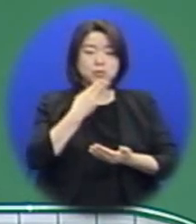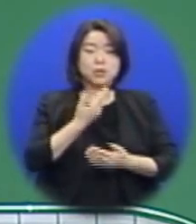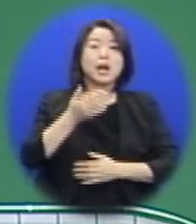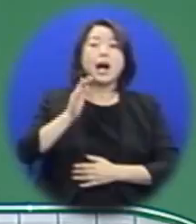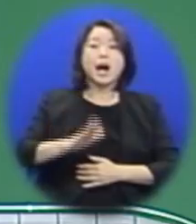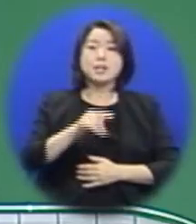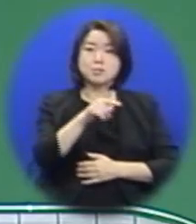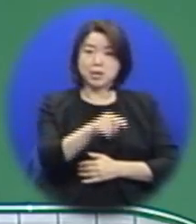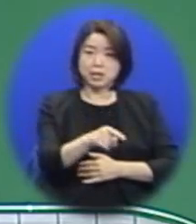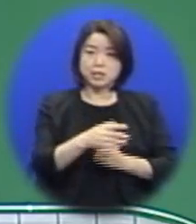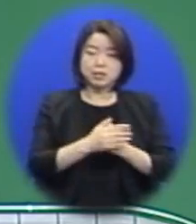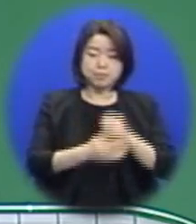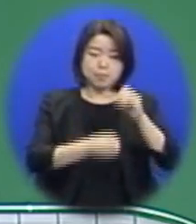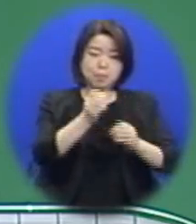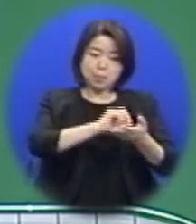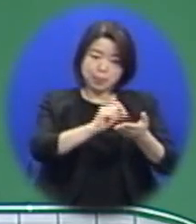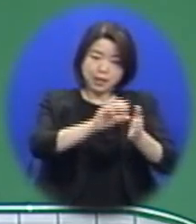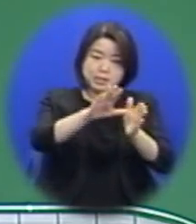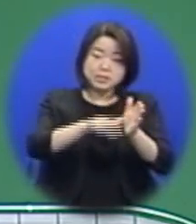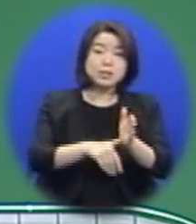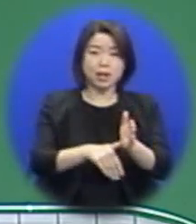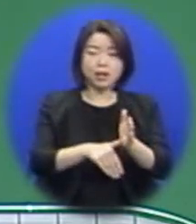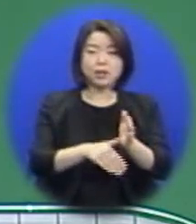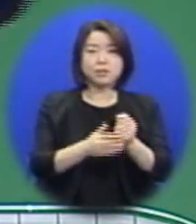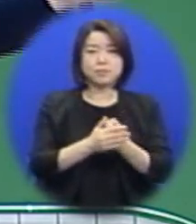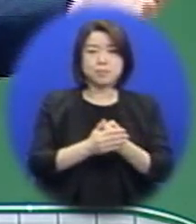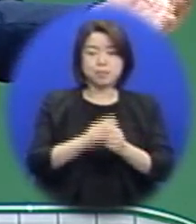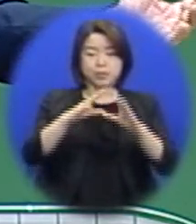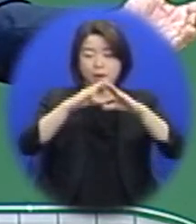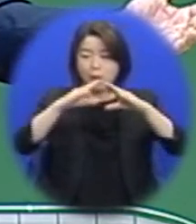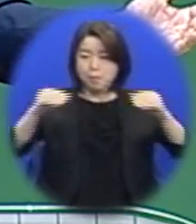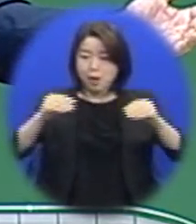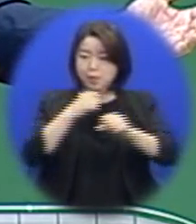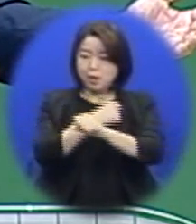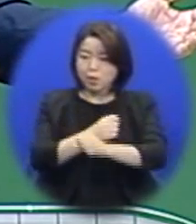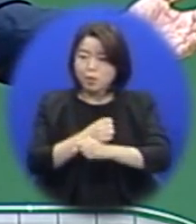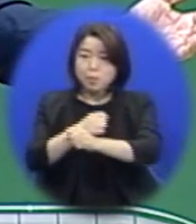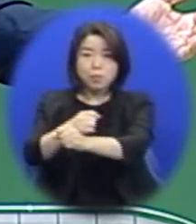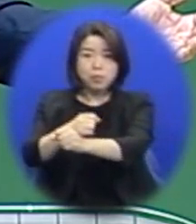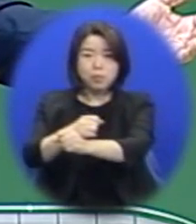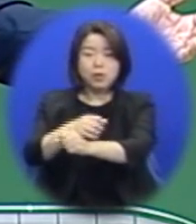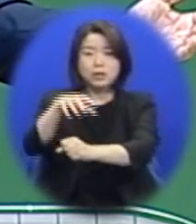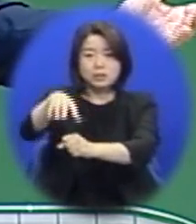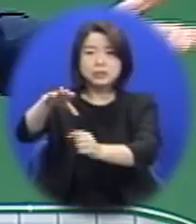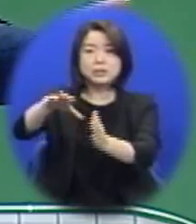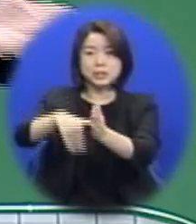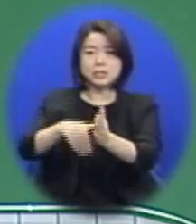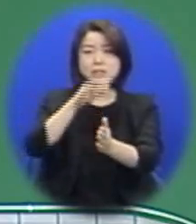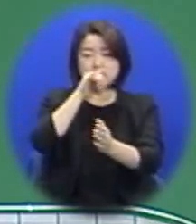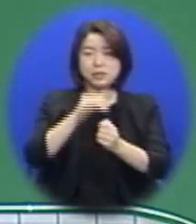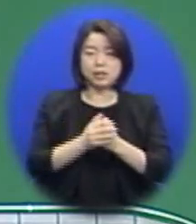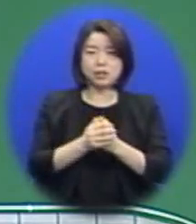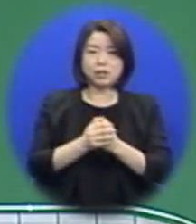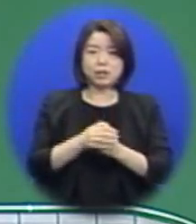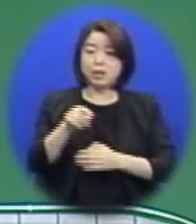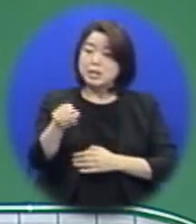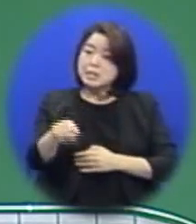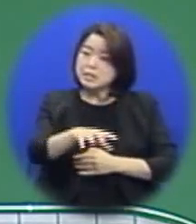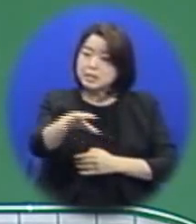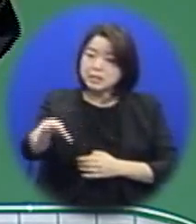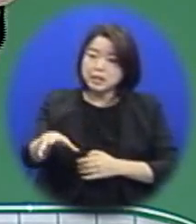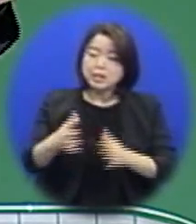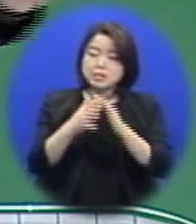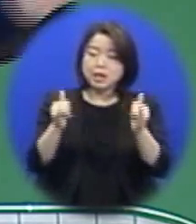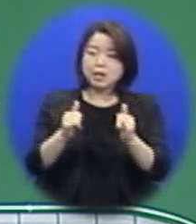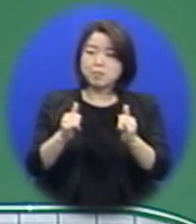이 시편이 쓰여질 때는 바벨론 포로로 있을 때예요. 그들이 예루살렘으로 돌아갈